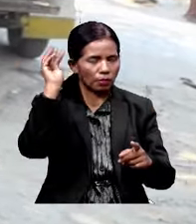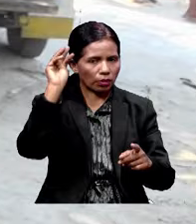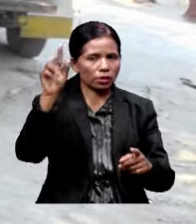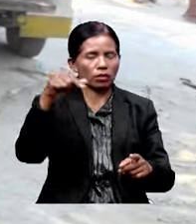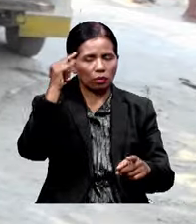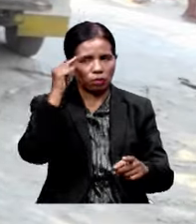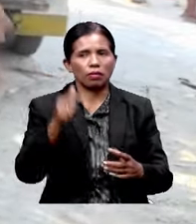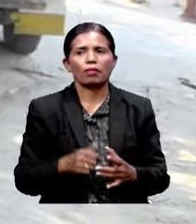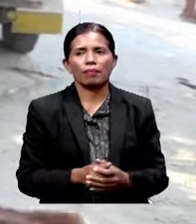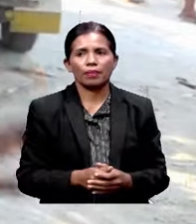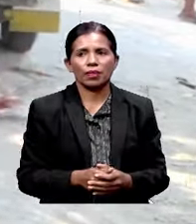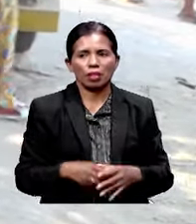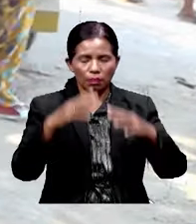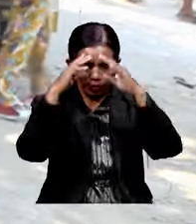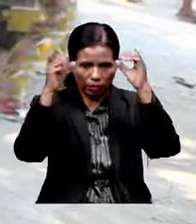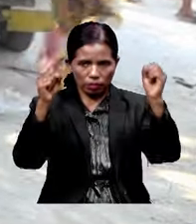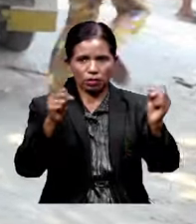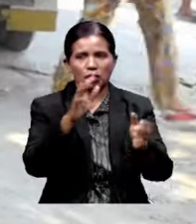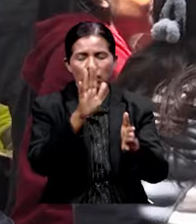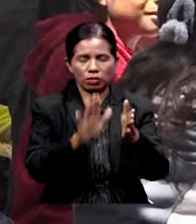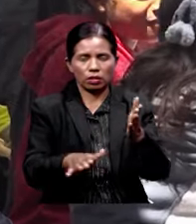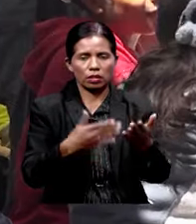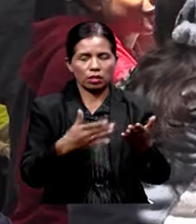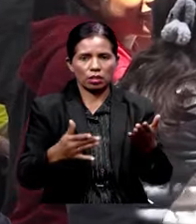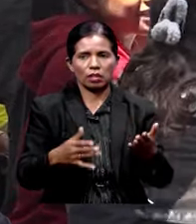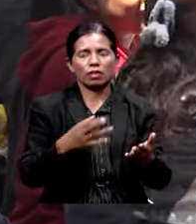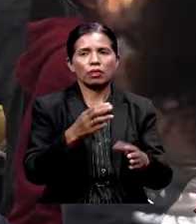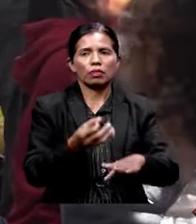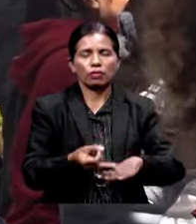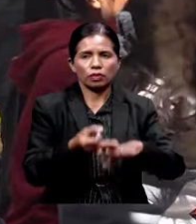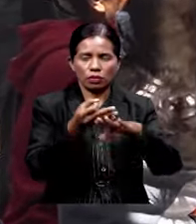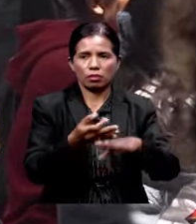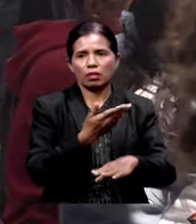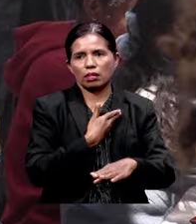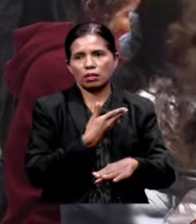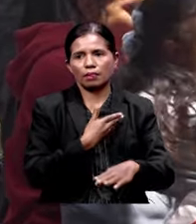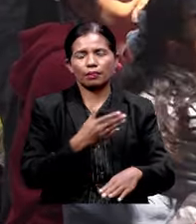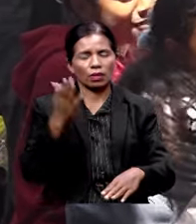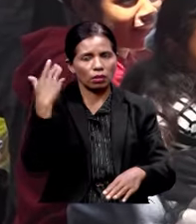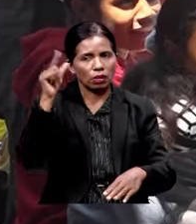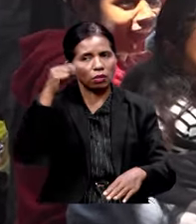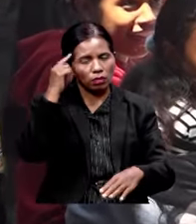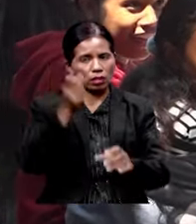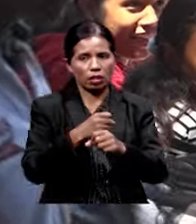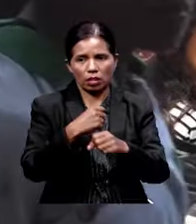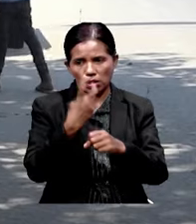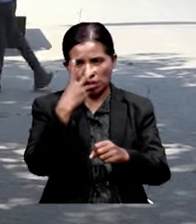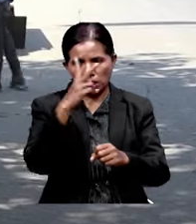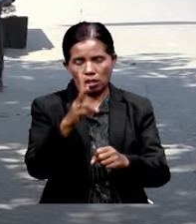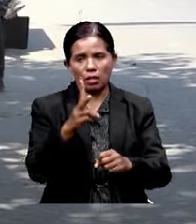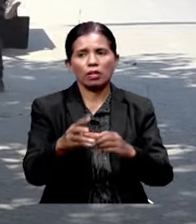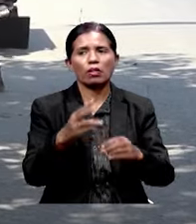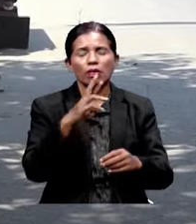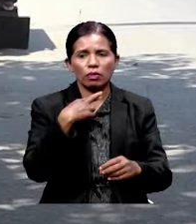kuveru, ho presiden itu nane hatun sa sana falling. Antes nih governo halo ona intervenção atu normaliza falling fos